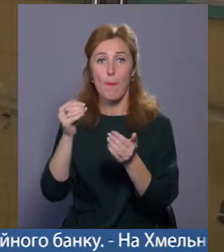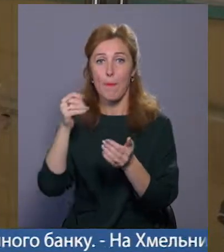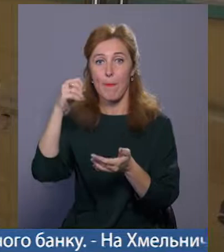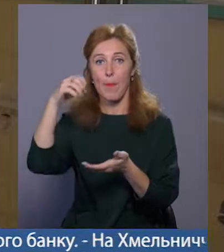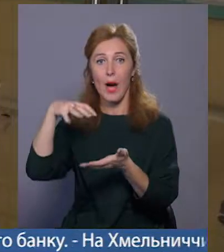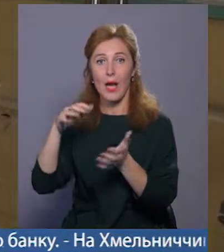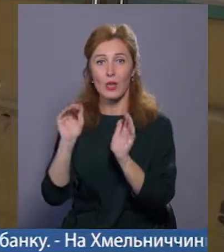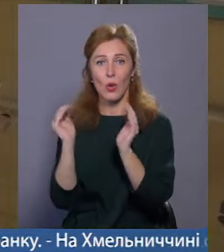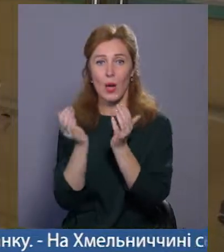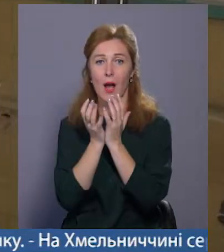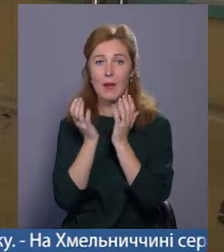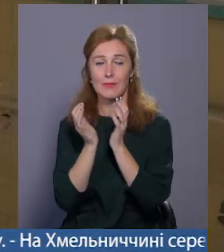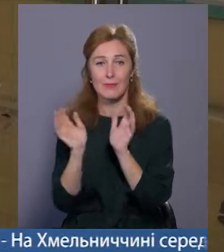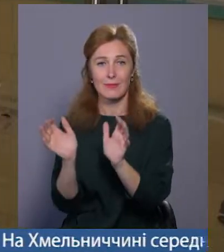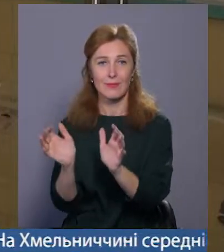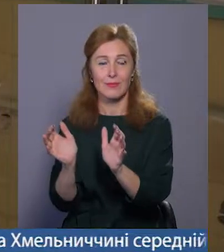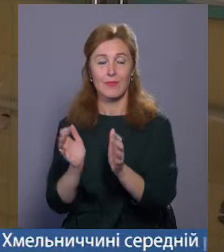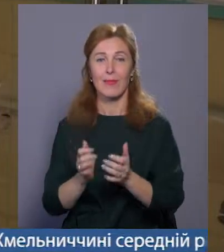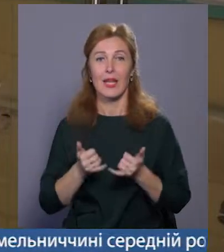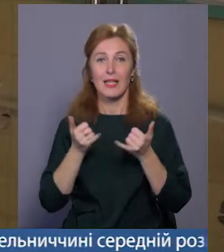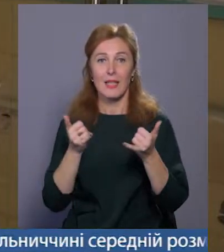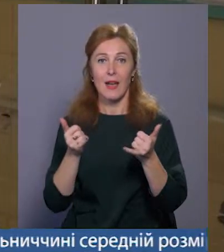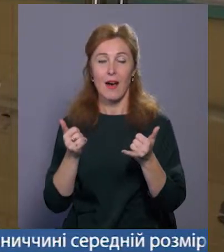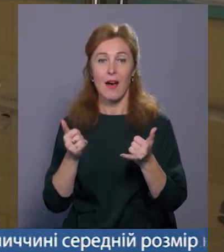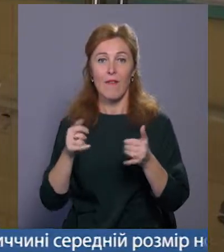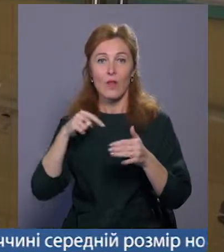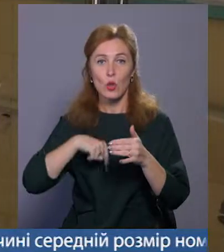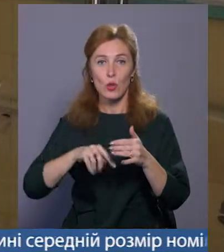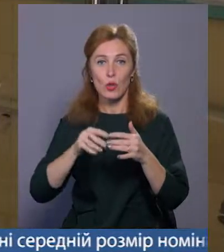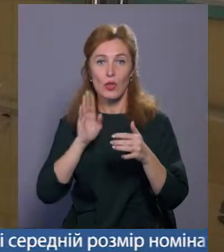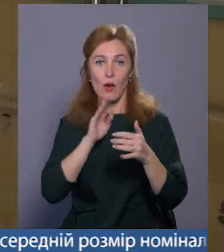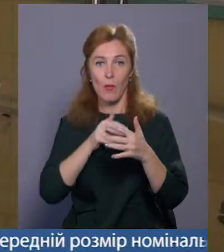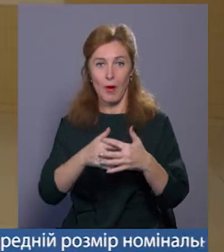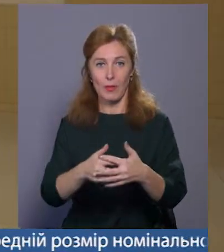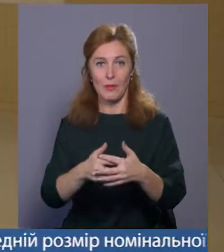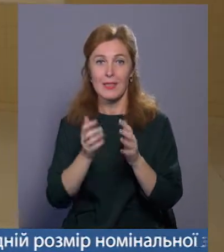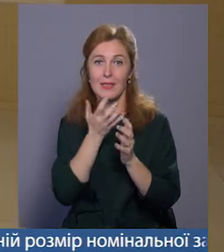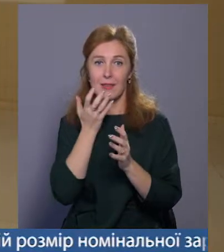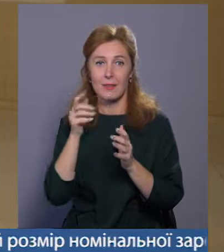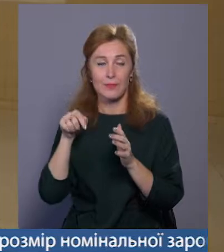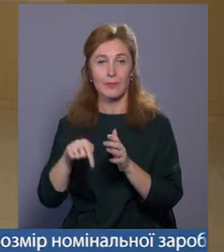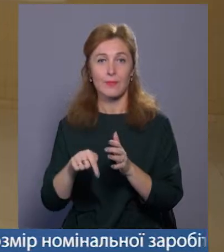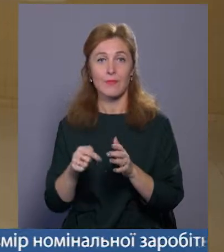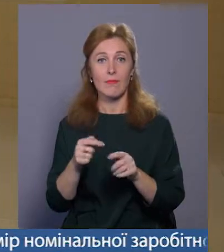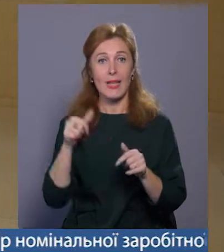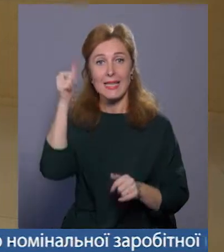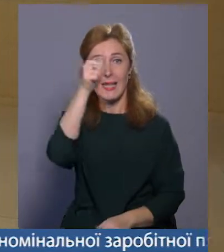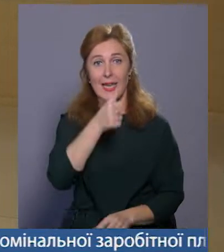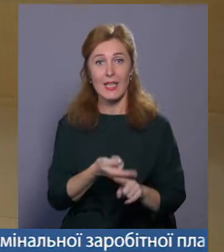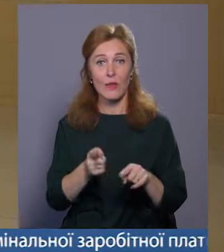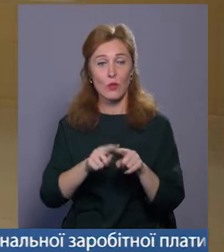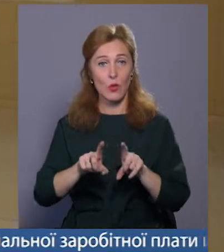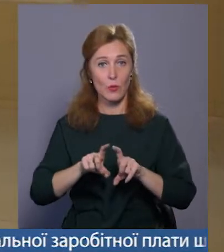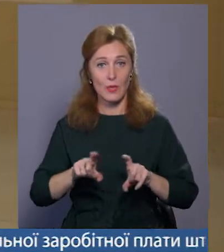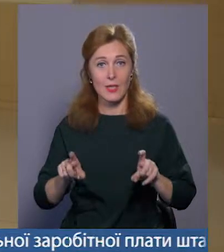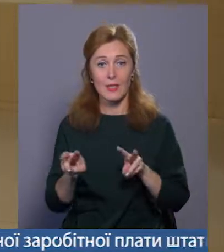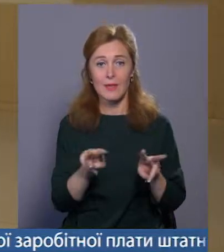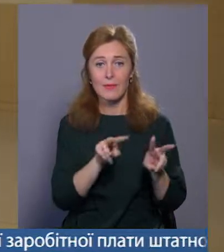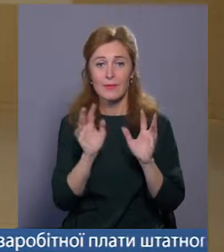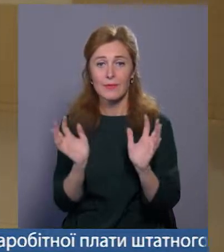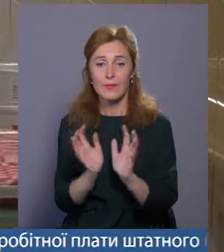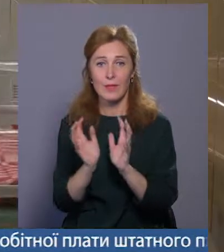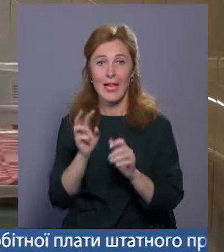умов, наближених до внутрішньоутробних, і опромінювач для обігріву. За рік у цьому відділенні виходжують близько 300